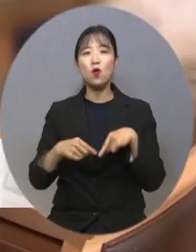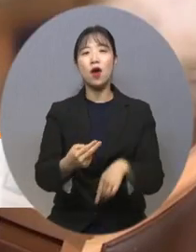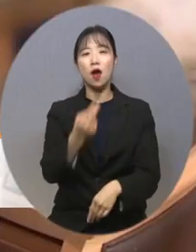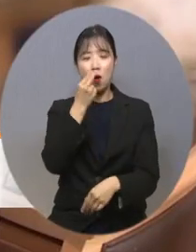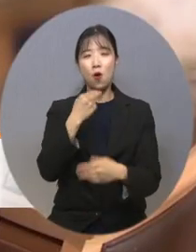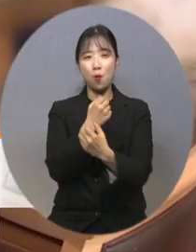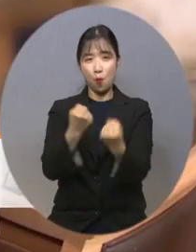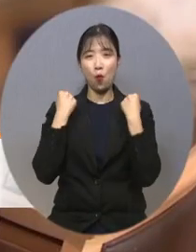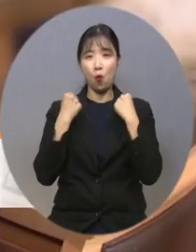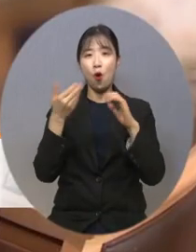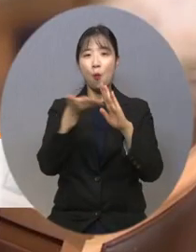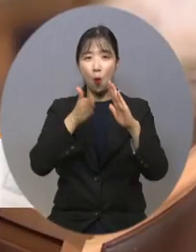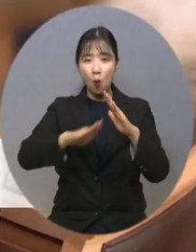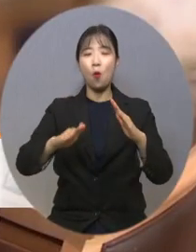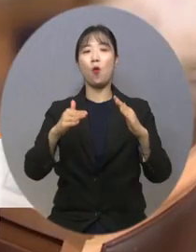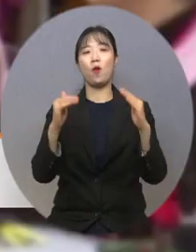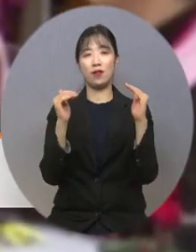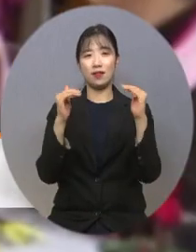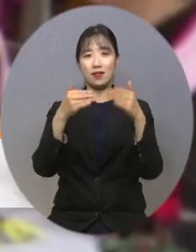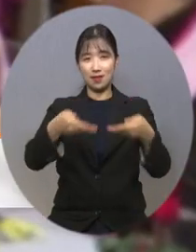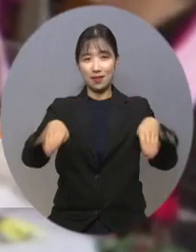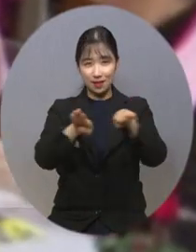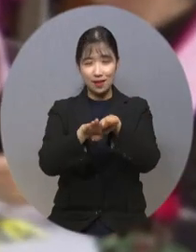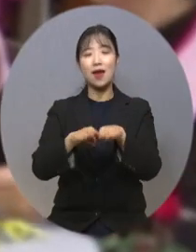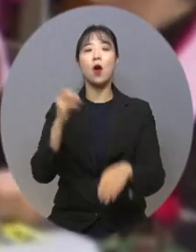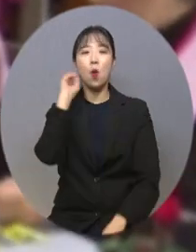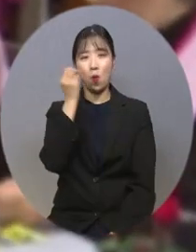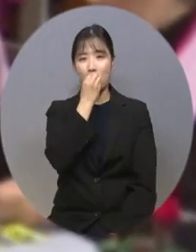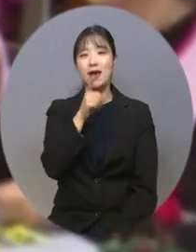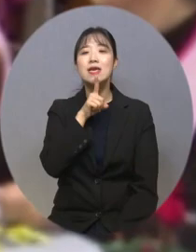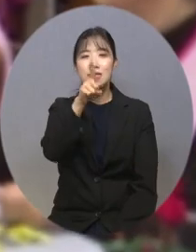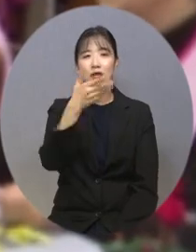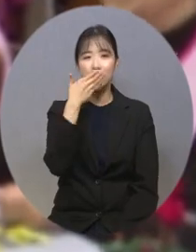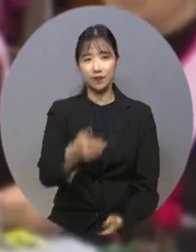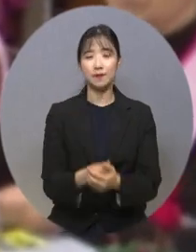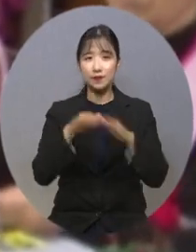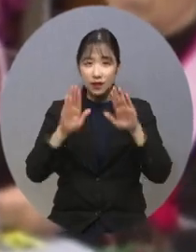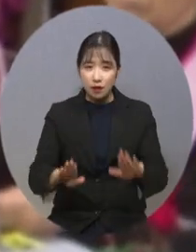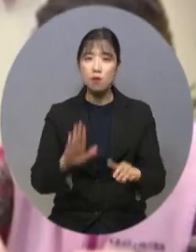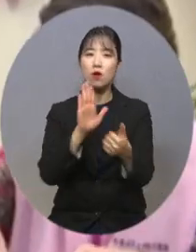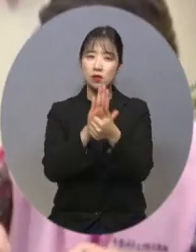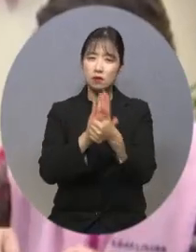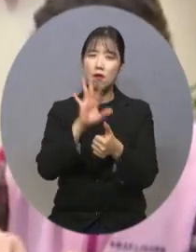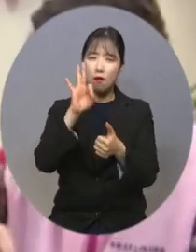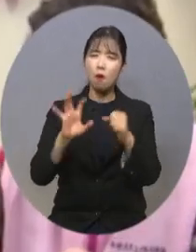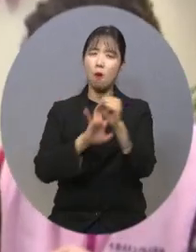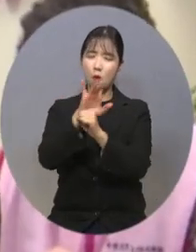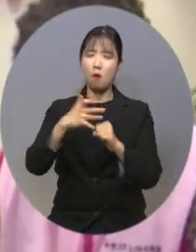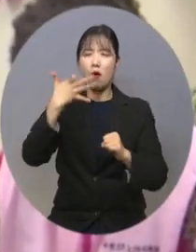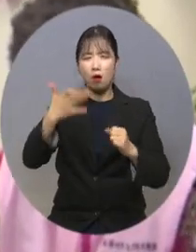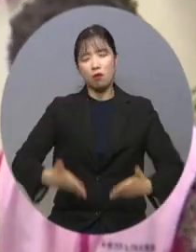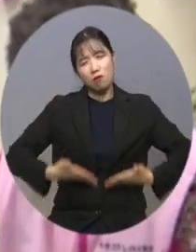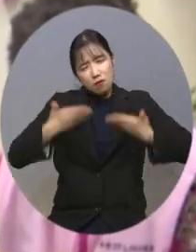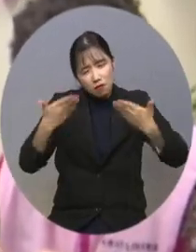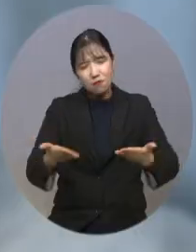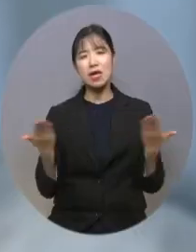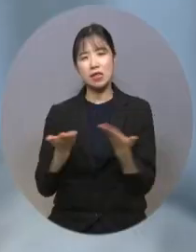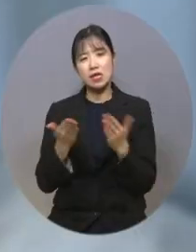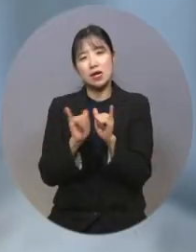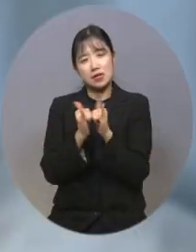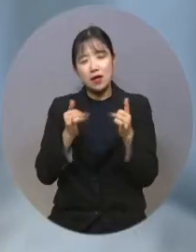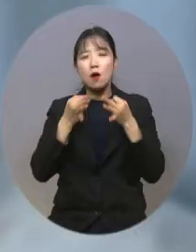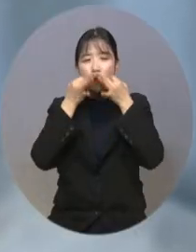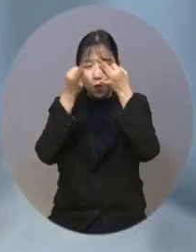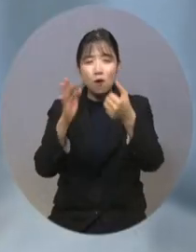국민건강보험공단에 온라인으로 신청하면 됩니다. 정부는 이번 한시지원금이 코로나19 상황에서 헌신하는 장기요양요원의